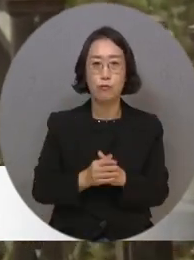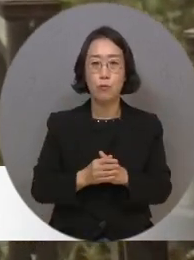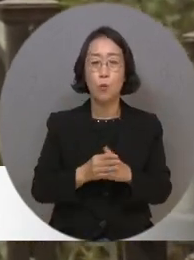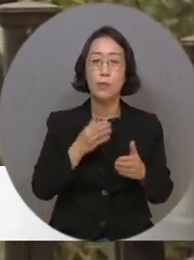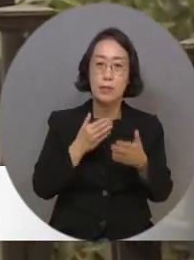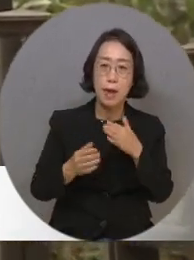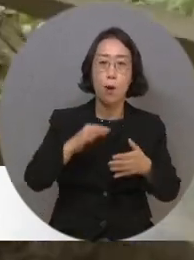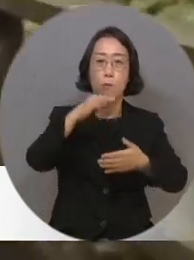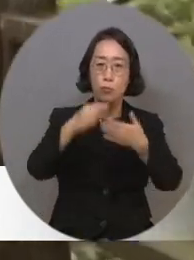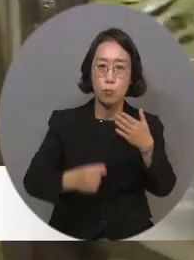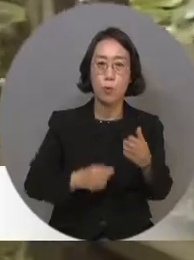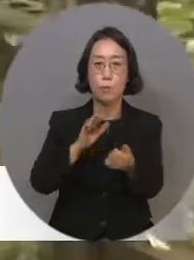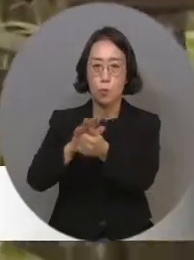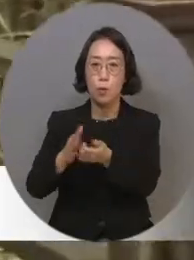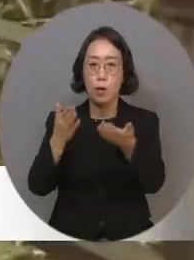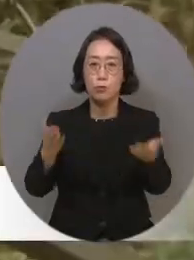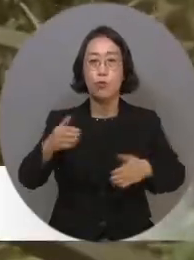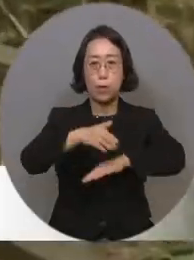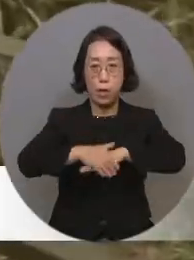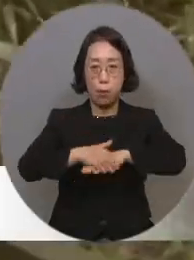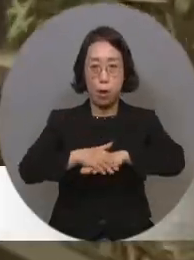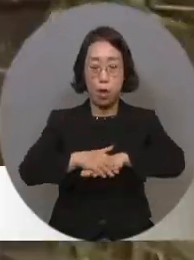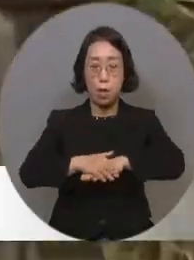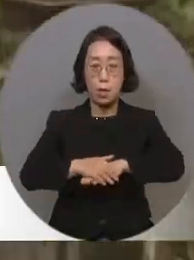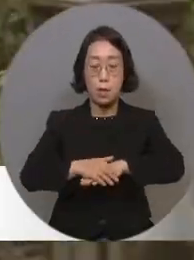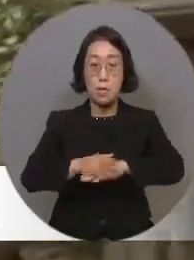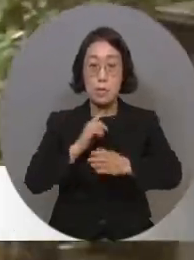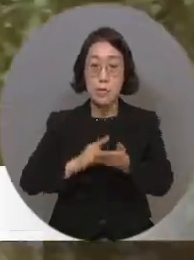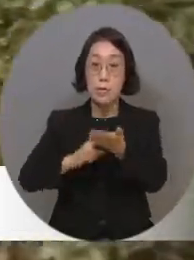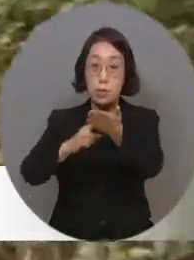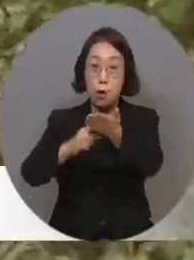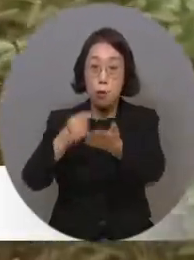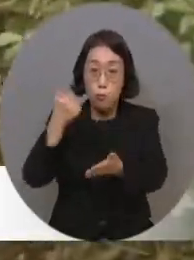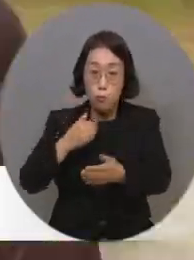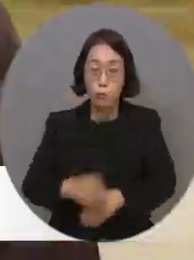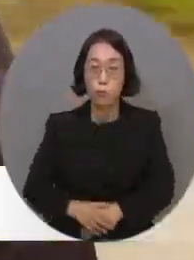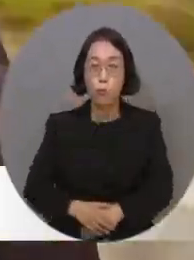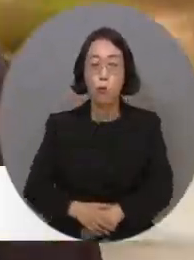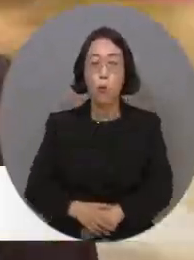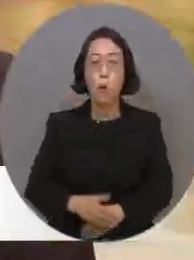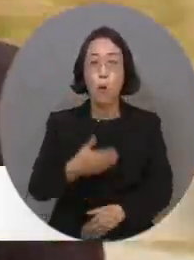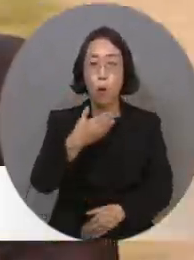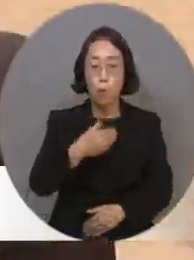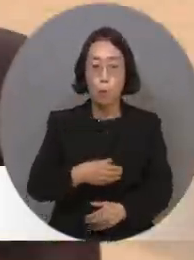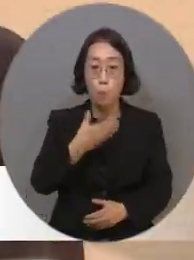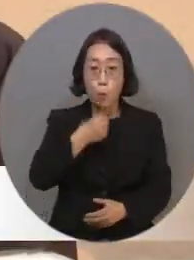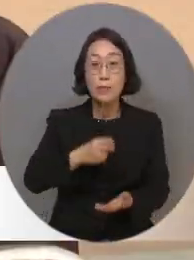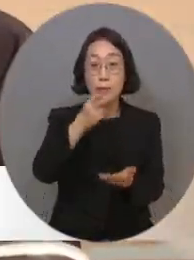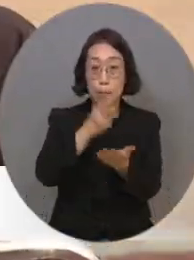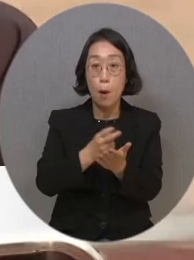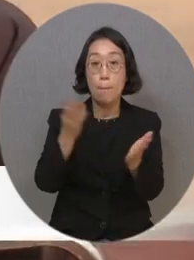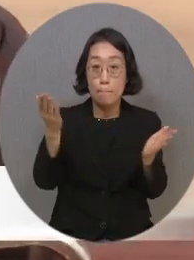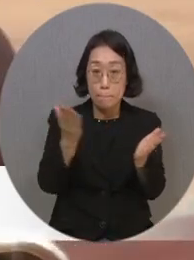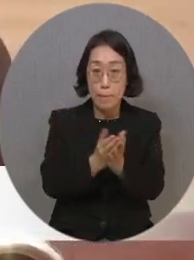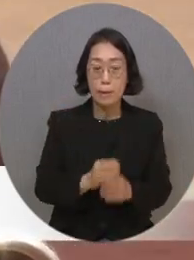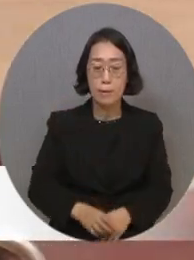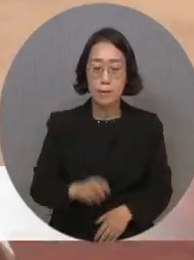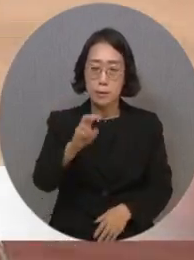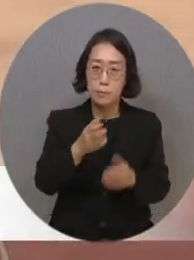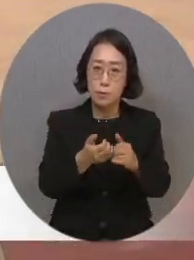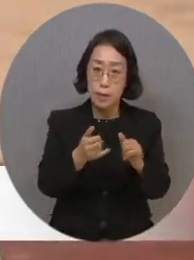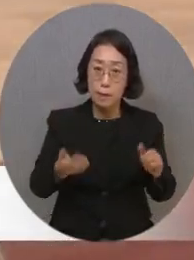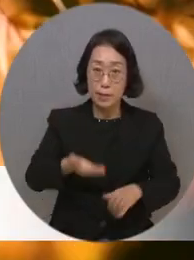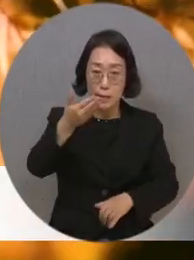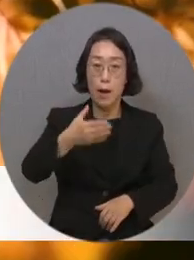제공할 예정입니다 신청 대상은 노인 복지법과 아동복지법 장애인 복지법 등에 따라 설립된 20명 이상의